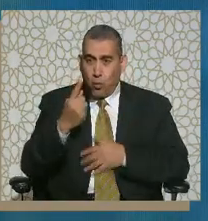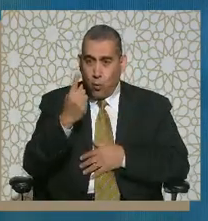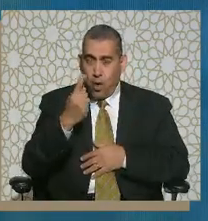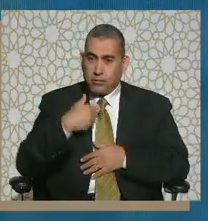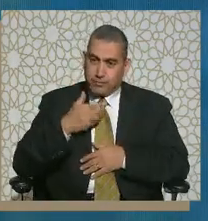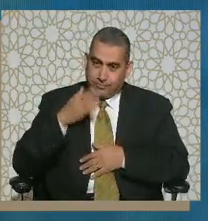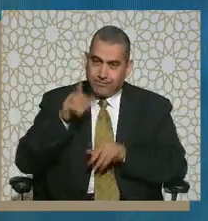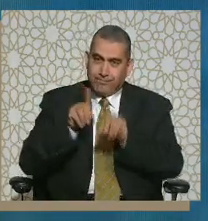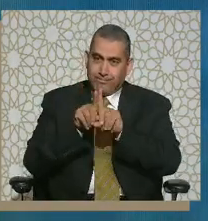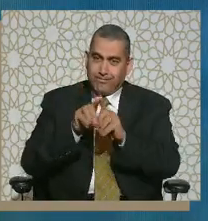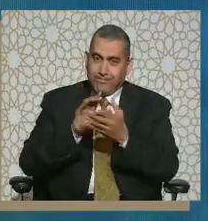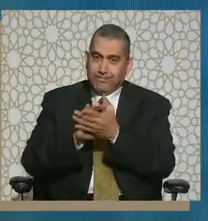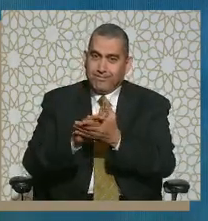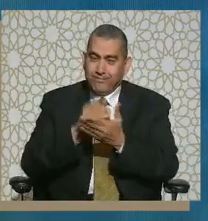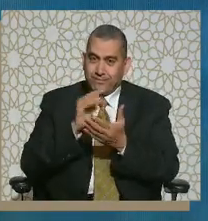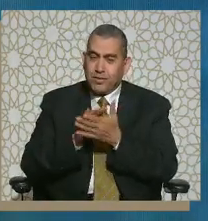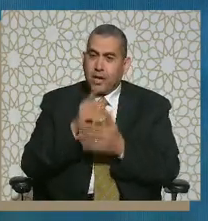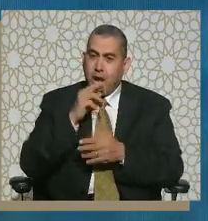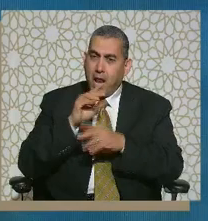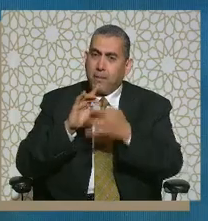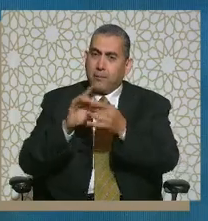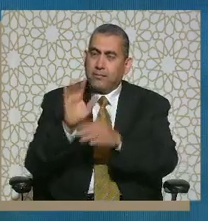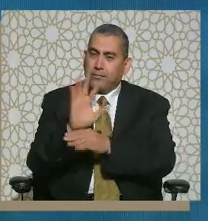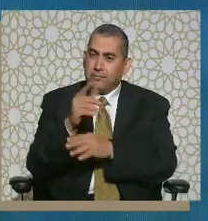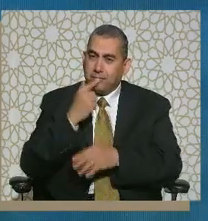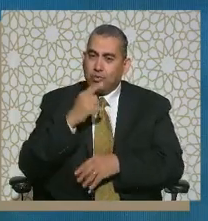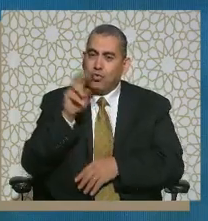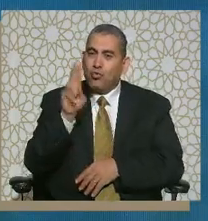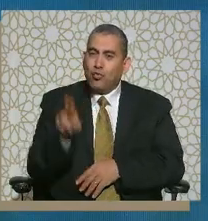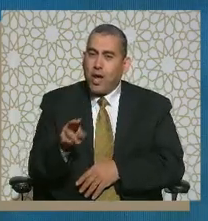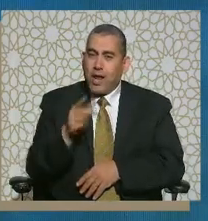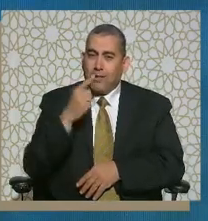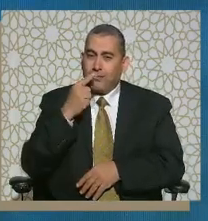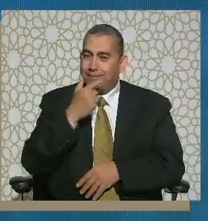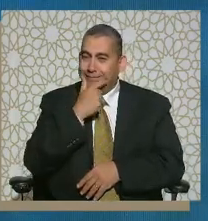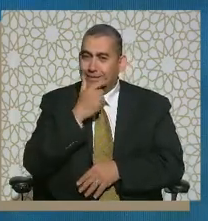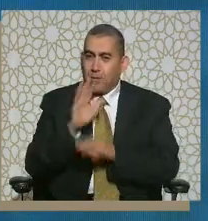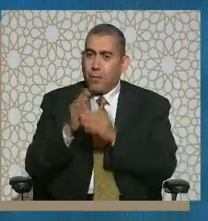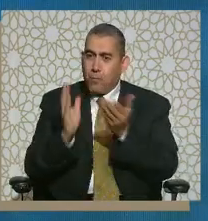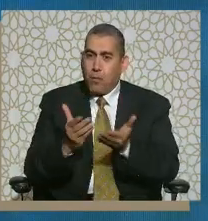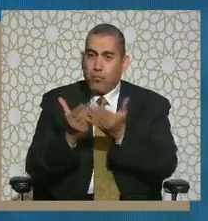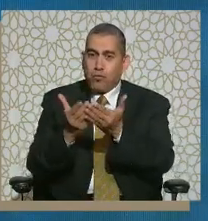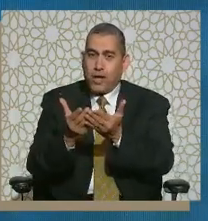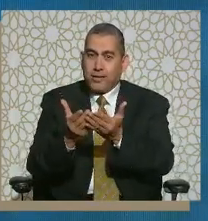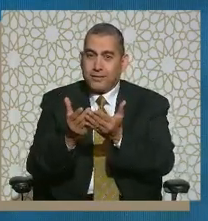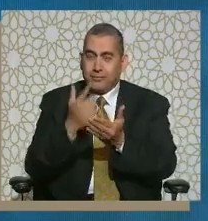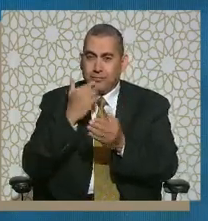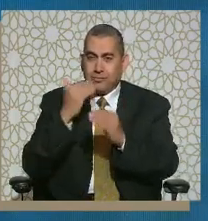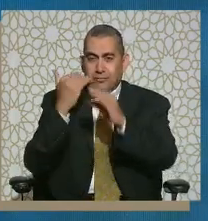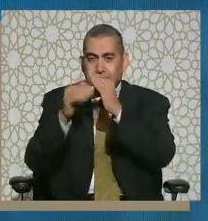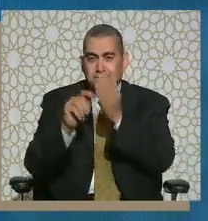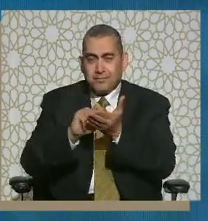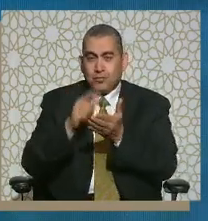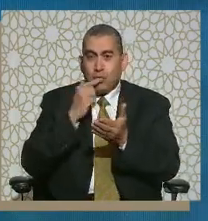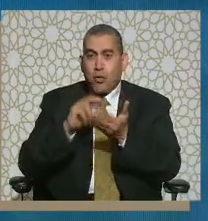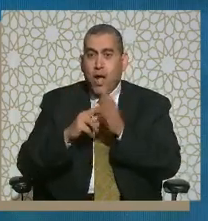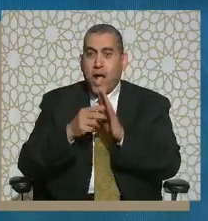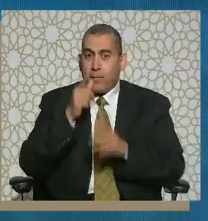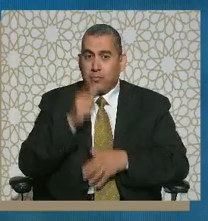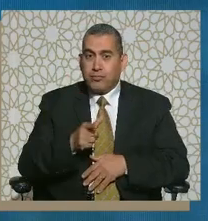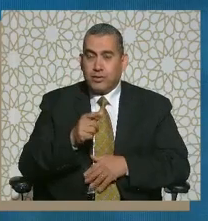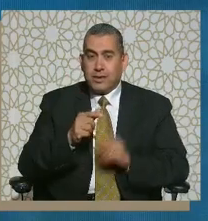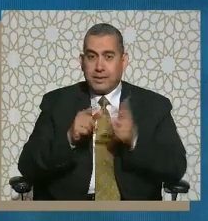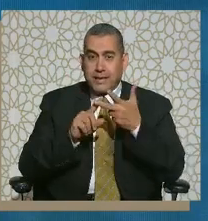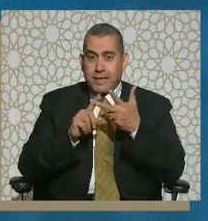أنسه، ولو بكلمة ولو بسؤال ولو بالابتسامة ولو برسالة هتبعتها له. تالت